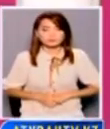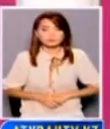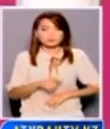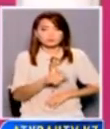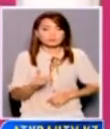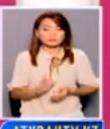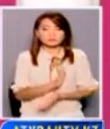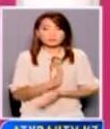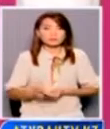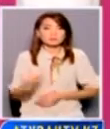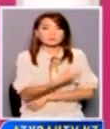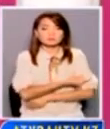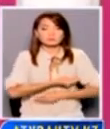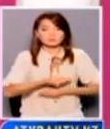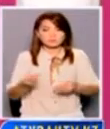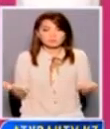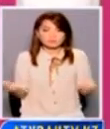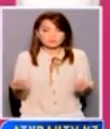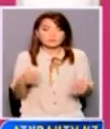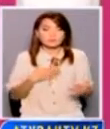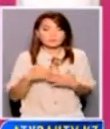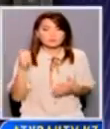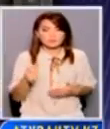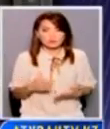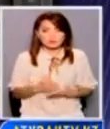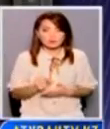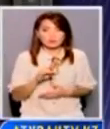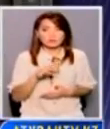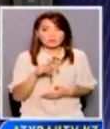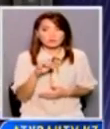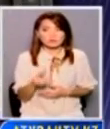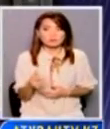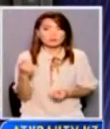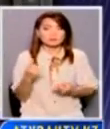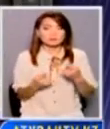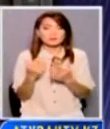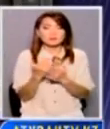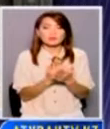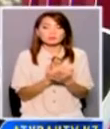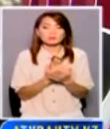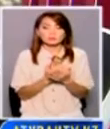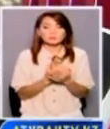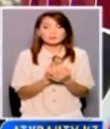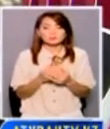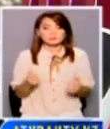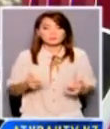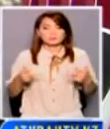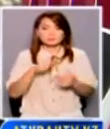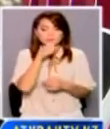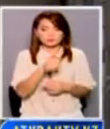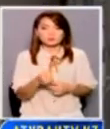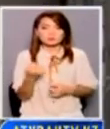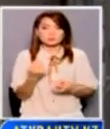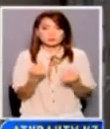Тұрғындарға тегін шприц таратуға атсалысқан қоғам белсендісі Арман Хайруллин төлерна бағдарламасының тікелей толқынына скайп арқылы